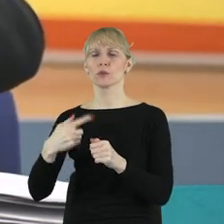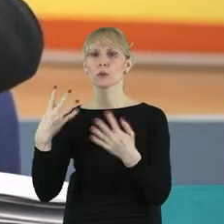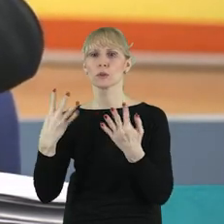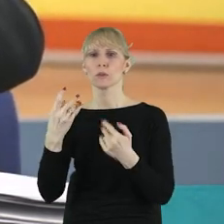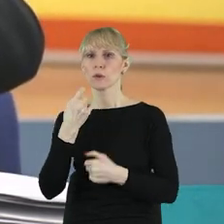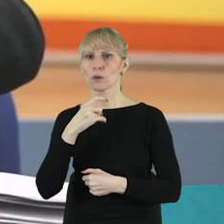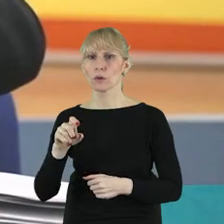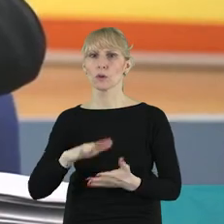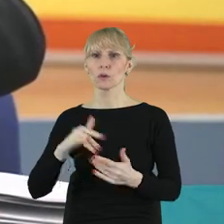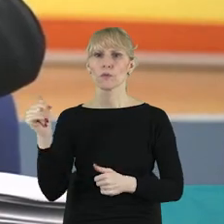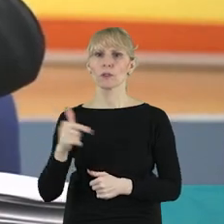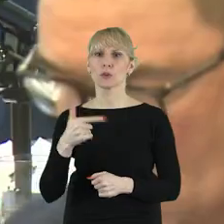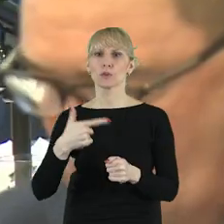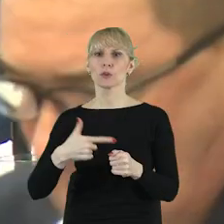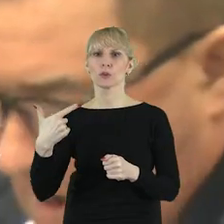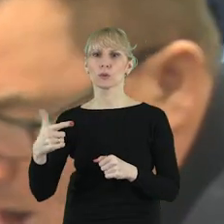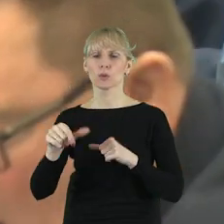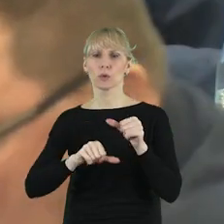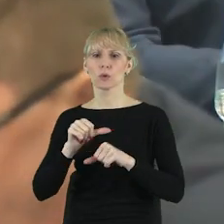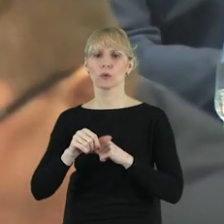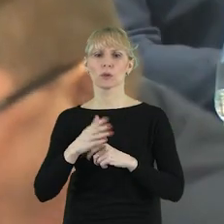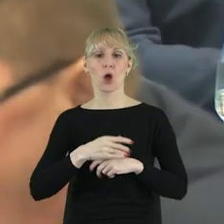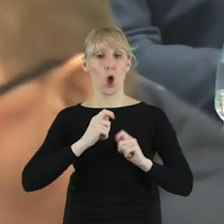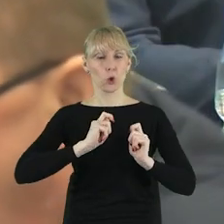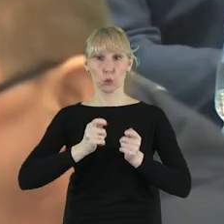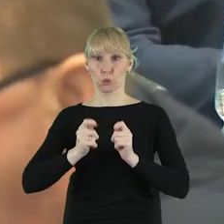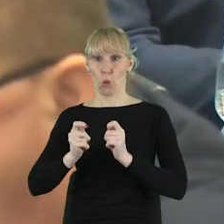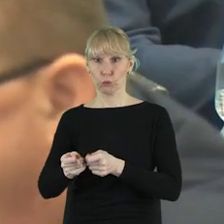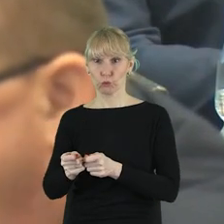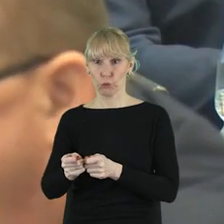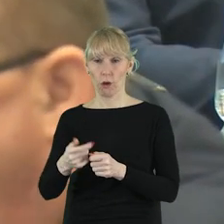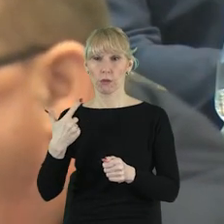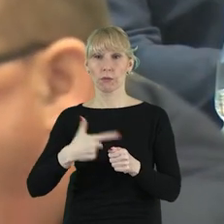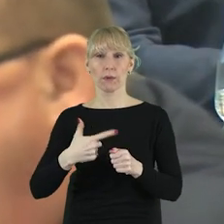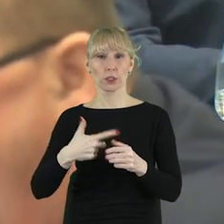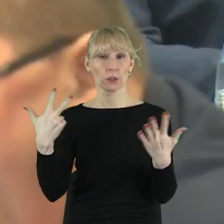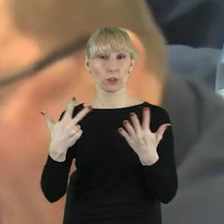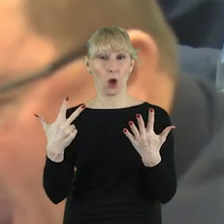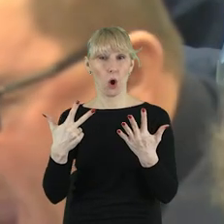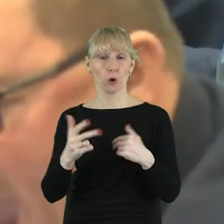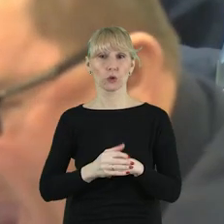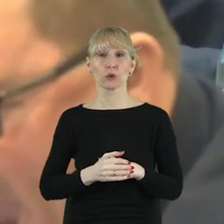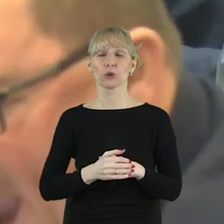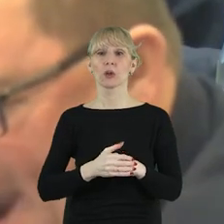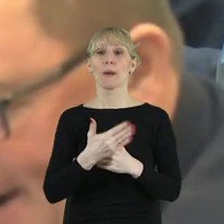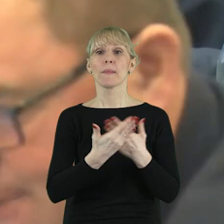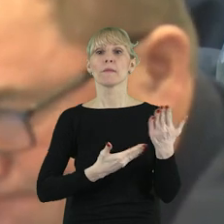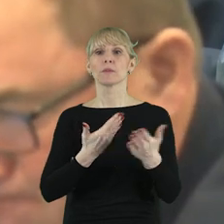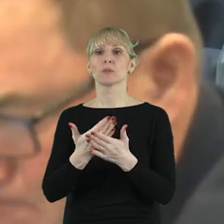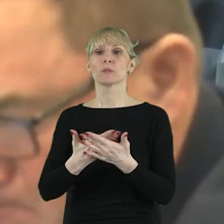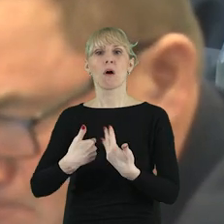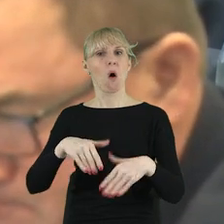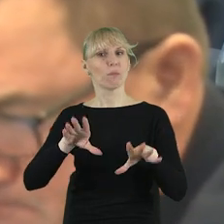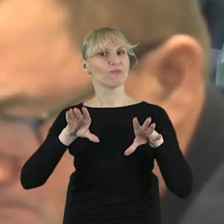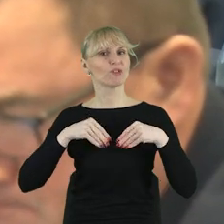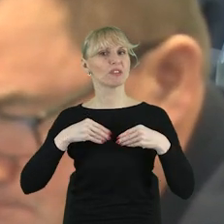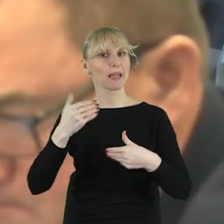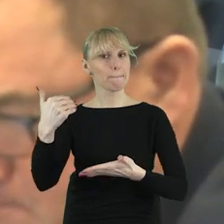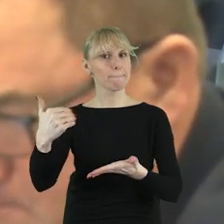kwietnia 2022 roku. Złożono 28 wniosków o przyznanie pomocy.